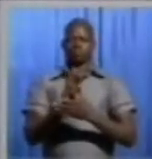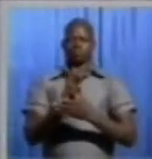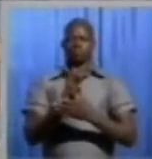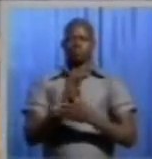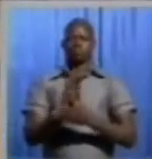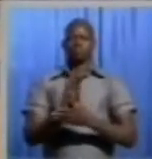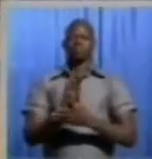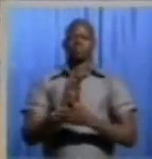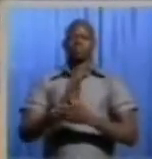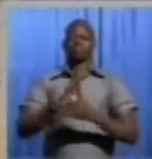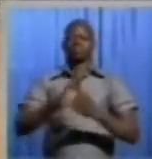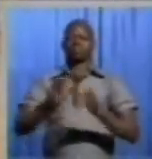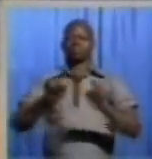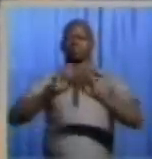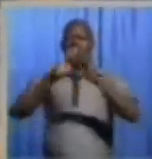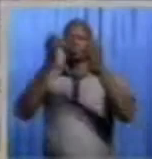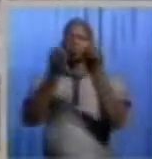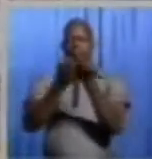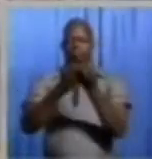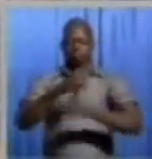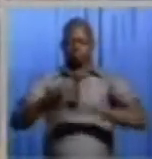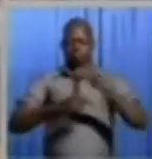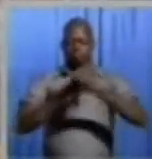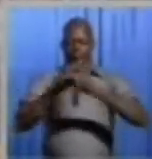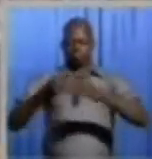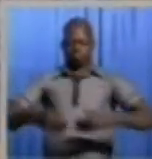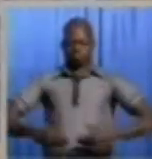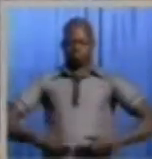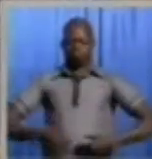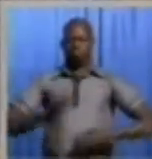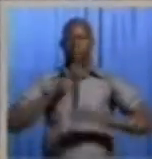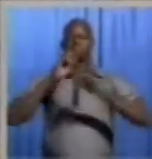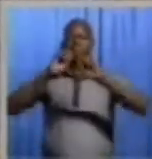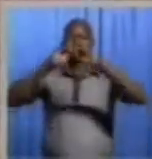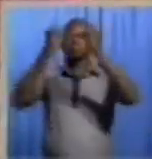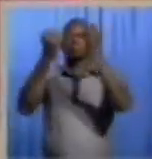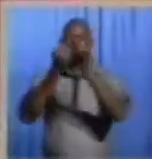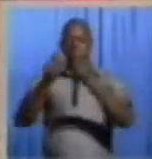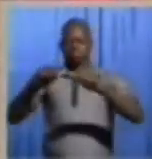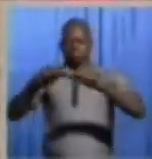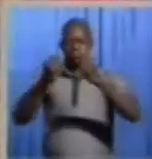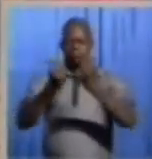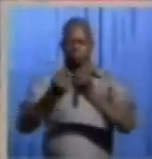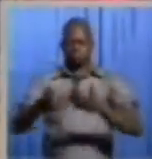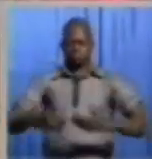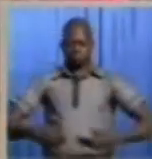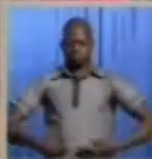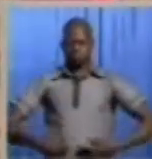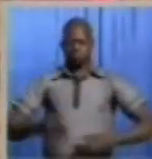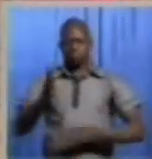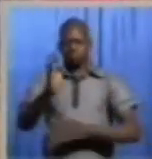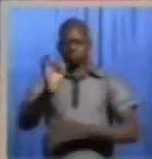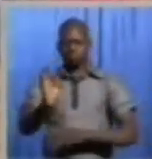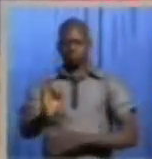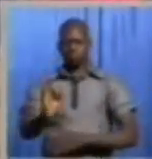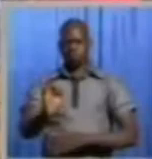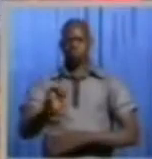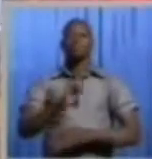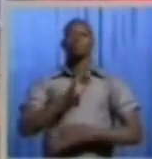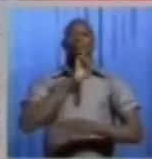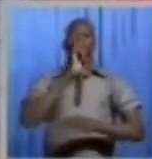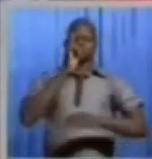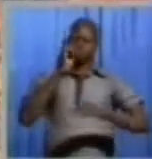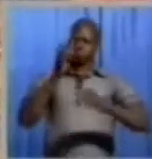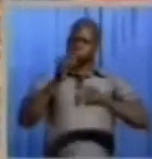Le Cercle national des jeunes CNAJ est une structure associative de la jeunesse du Burkina. Il intervient